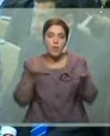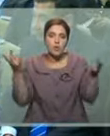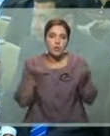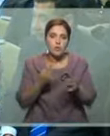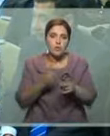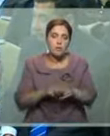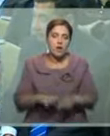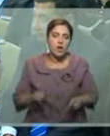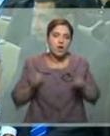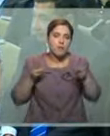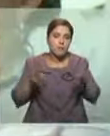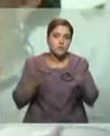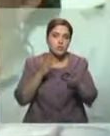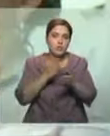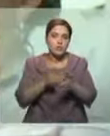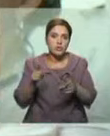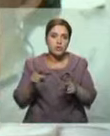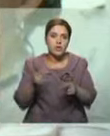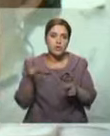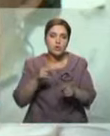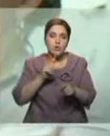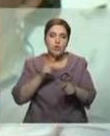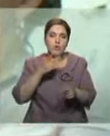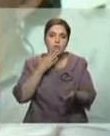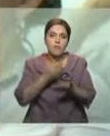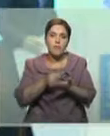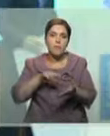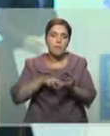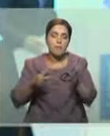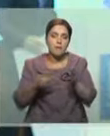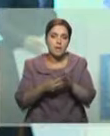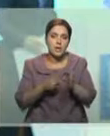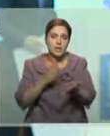реформы. И особую роль в этом может сыграть национальный план «100 шагов».